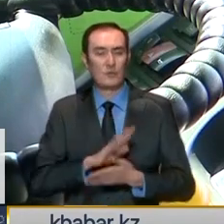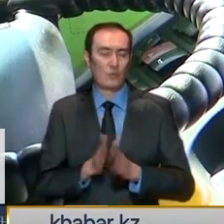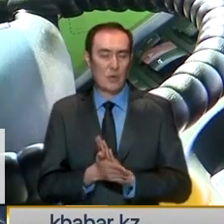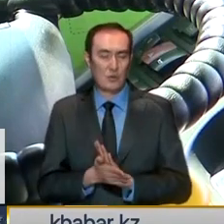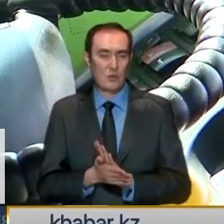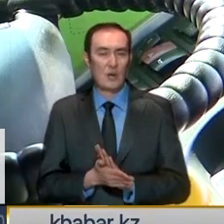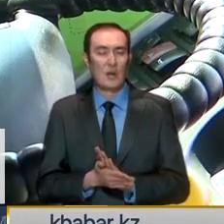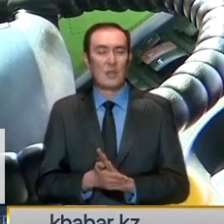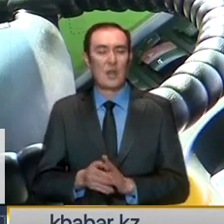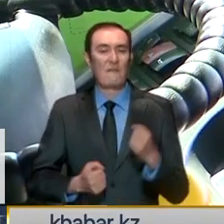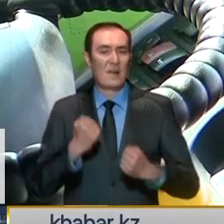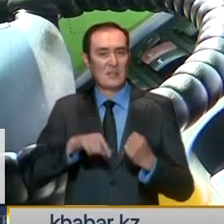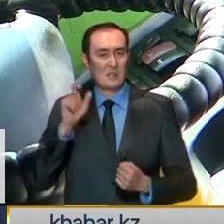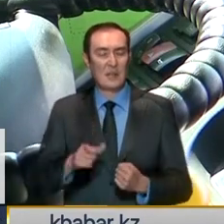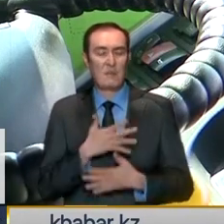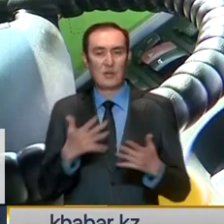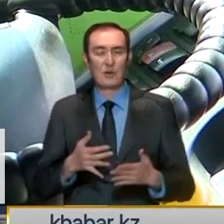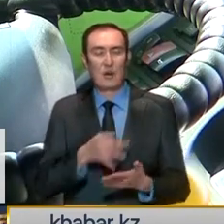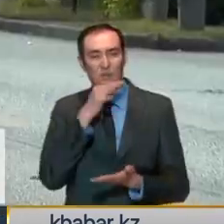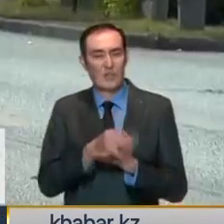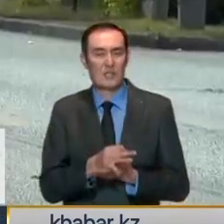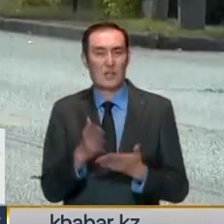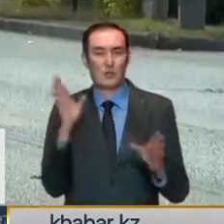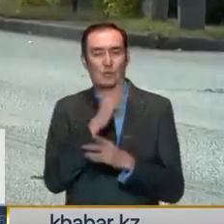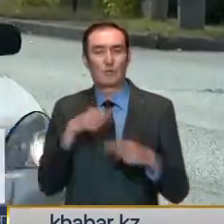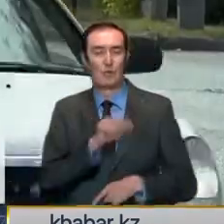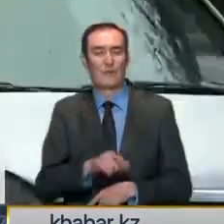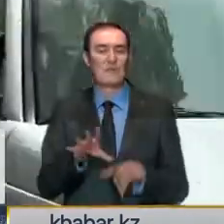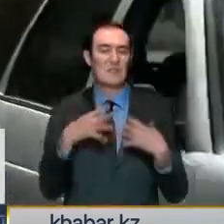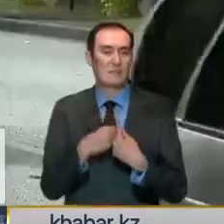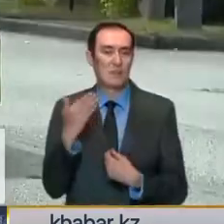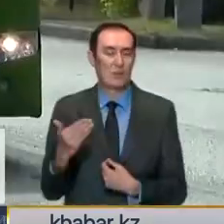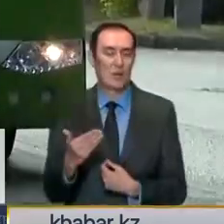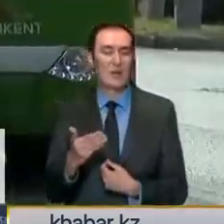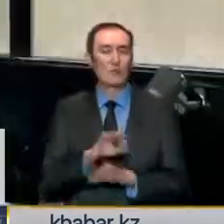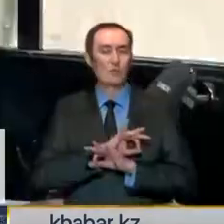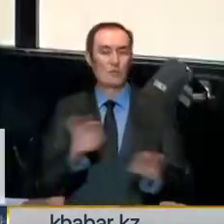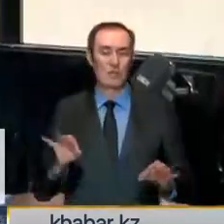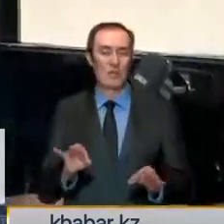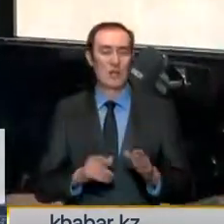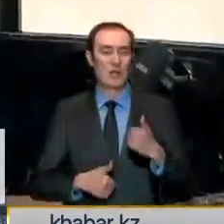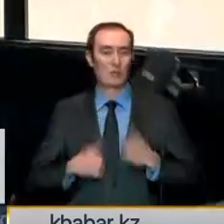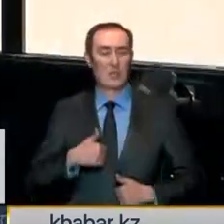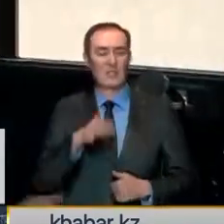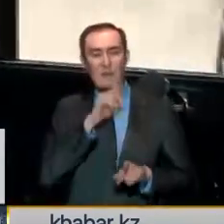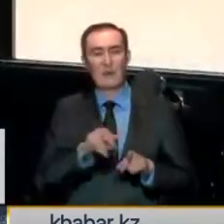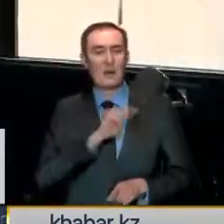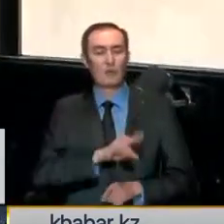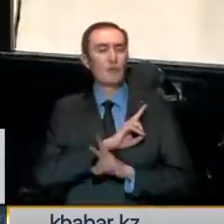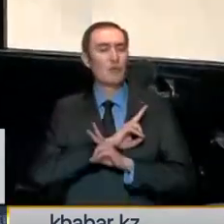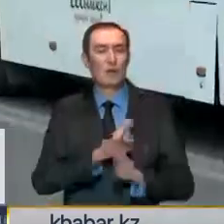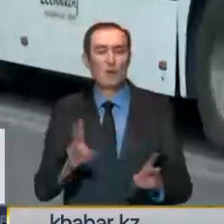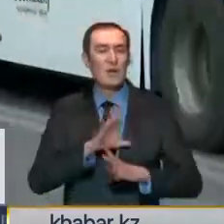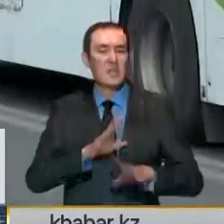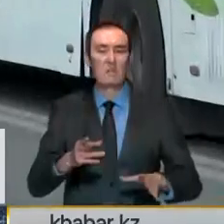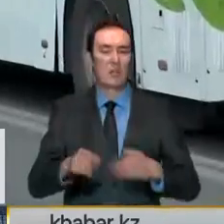ситуацию. На плечах водителя большая ответственность за судьбу других. У семьи Уразбаевых безупречная репутация. За все время работы никто из них